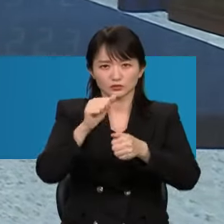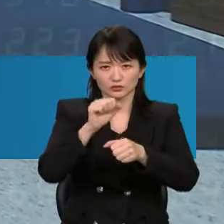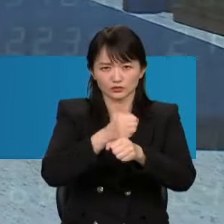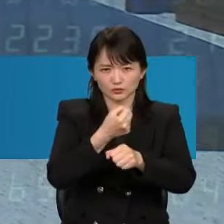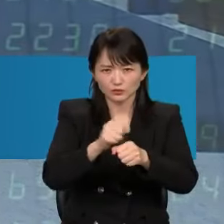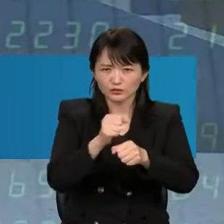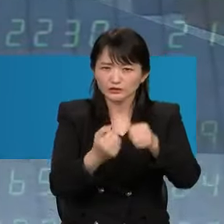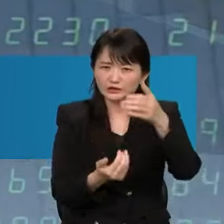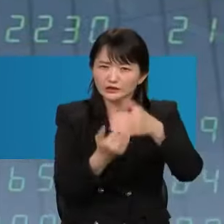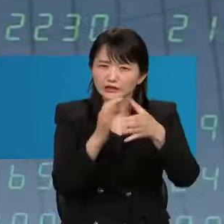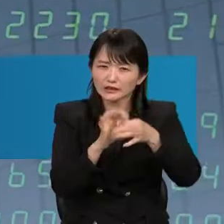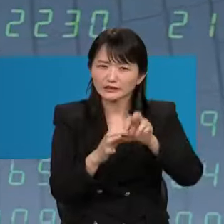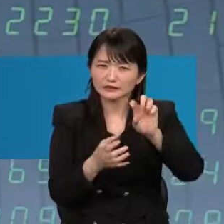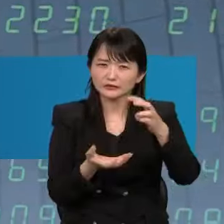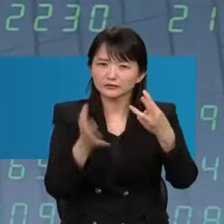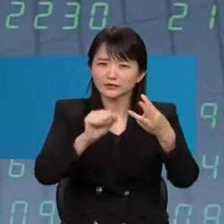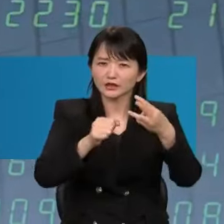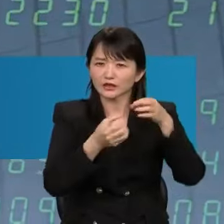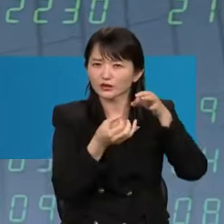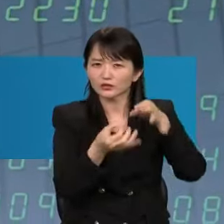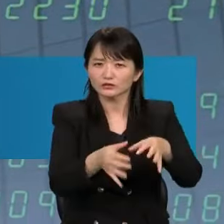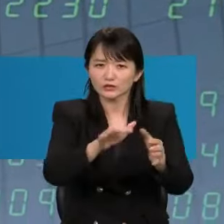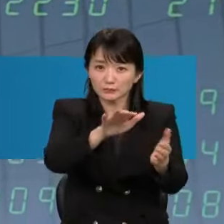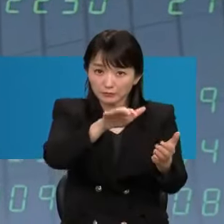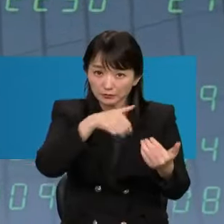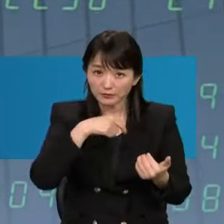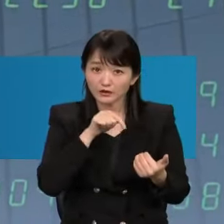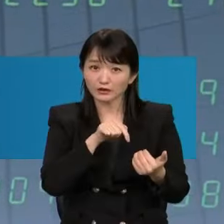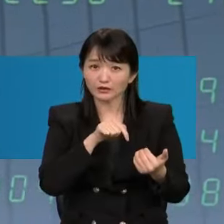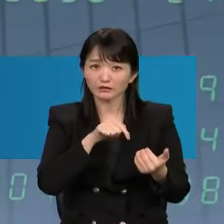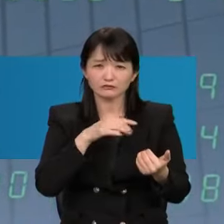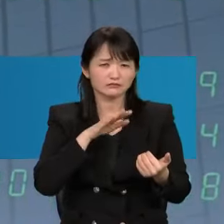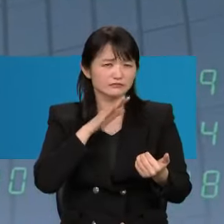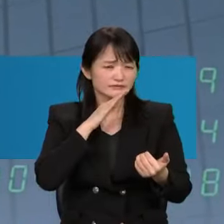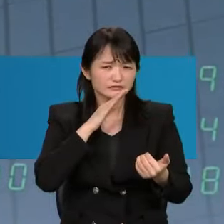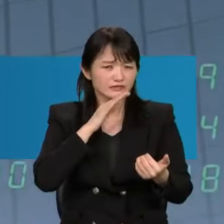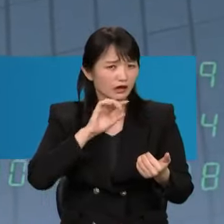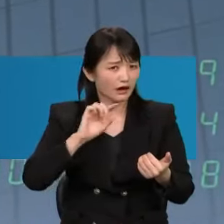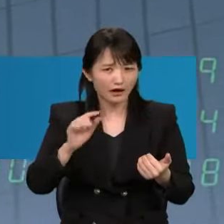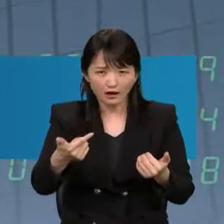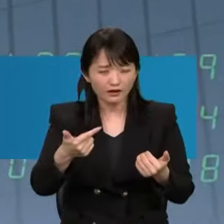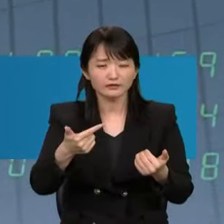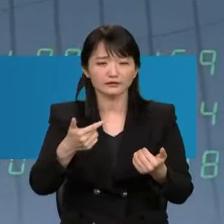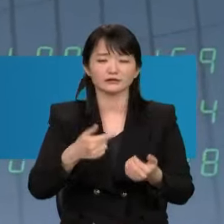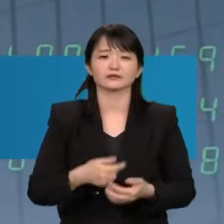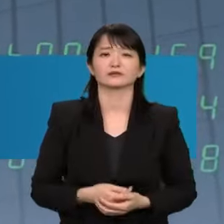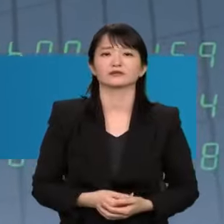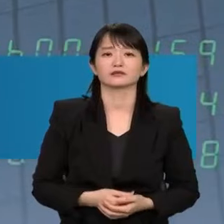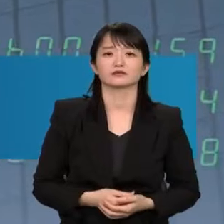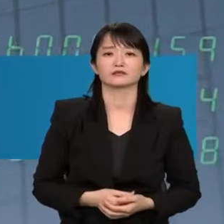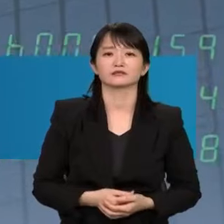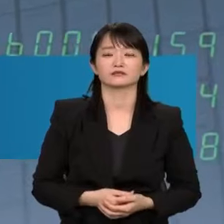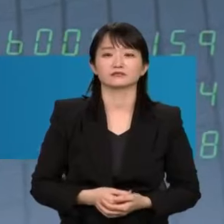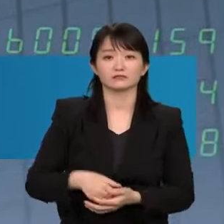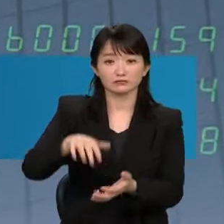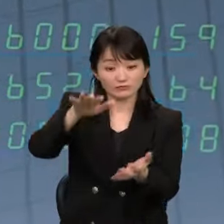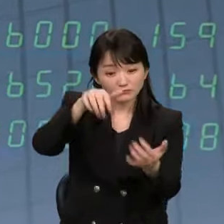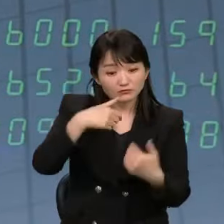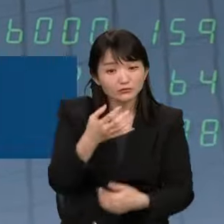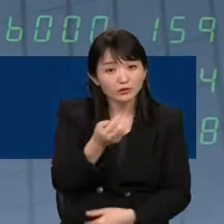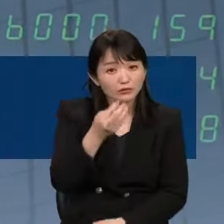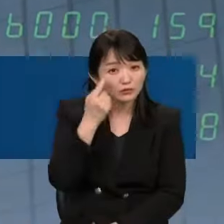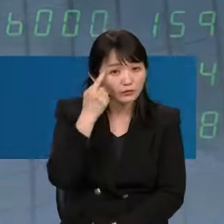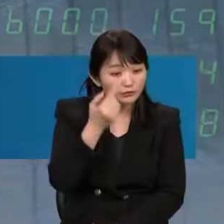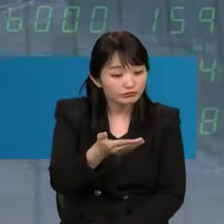관련해 23억 원의 투자 수익을 올렸다는 주장은 전혀 사실이 아니라고 반박하고 나선 건데, 그럼 수익이